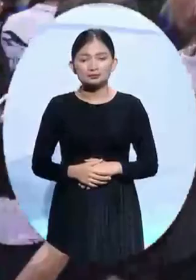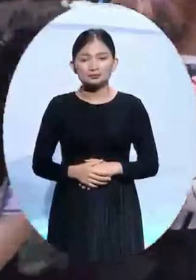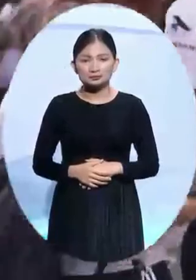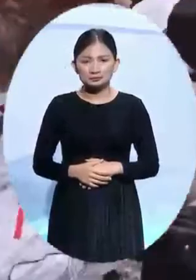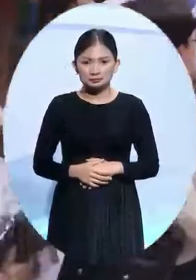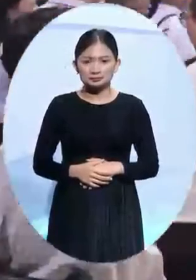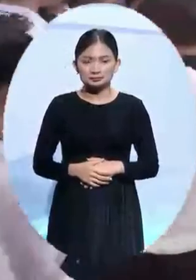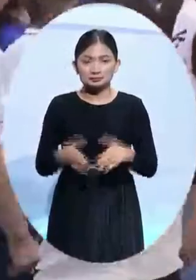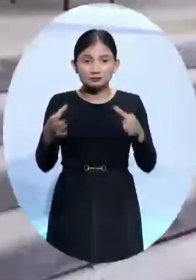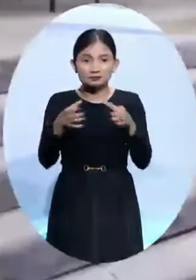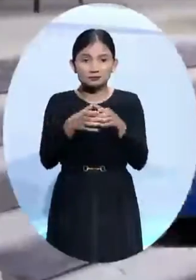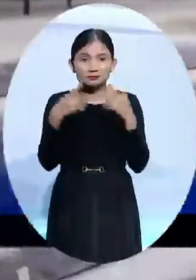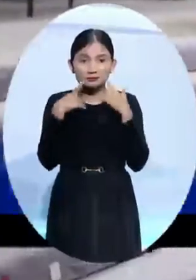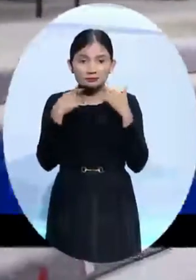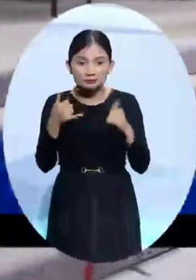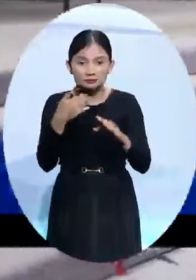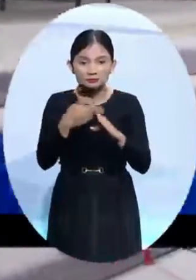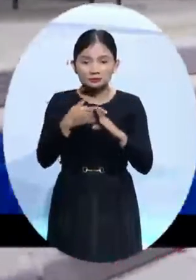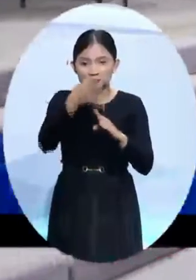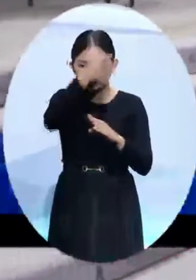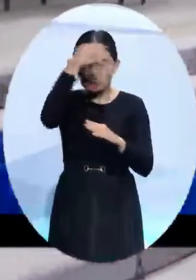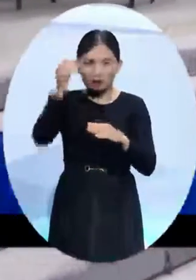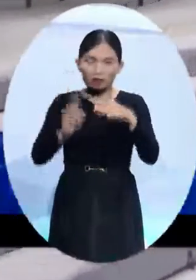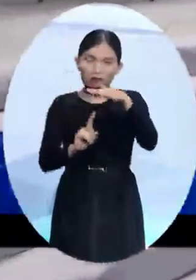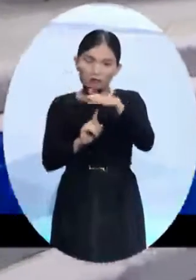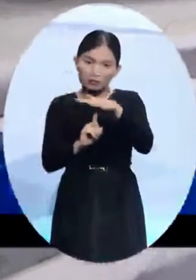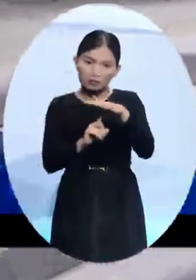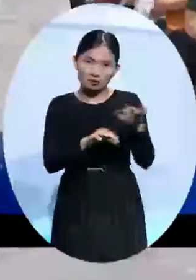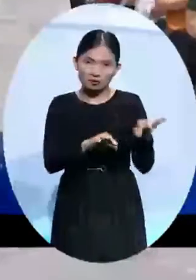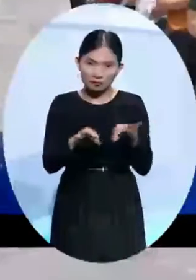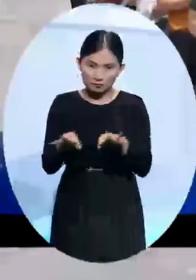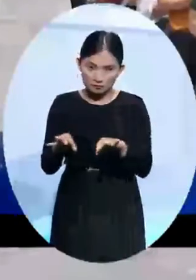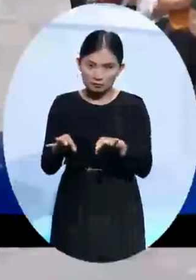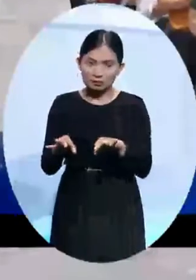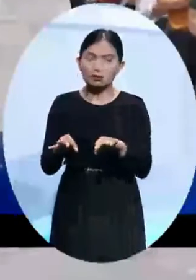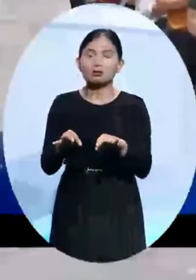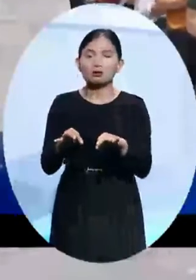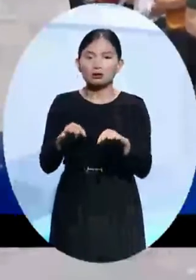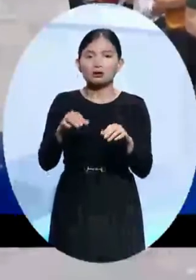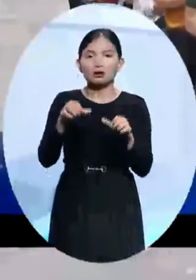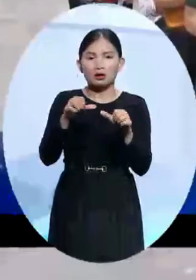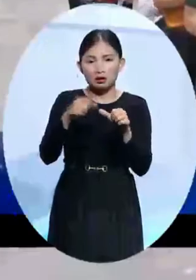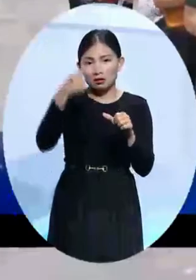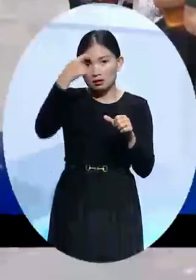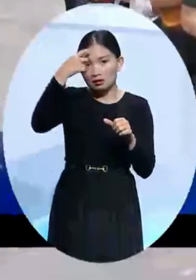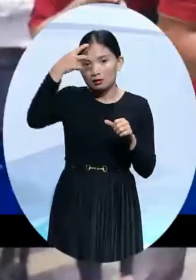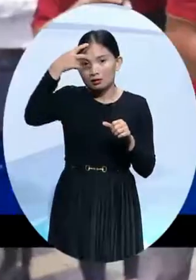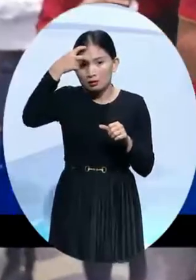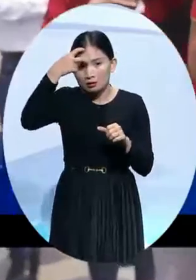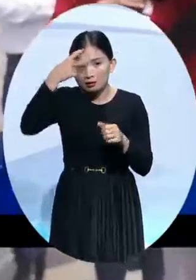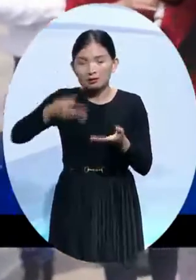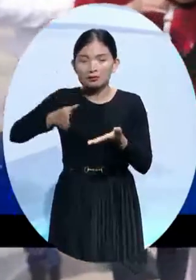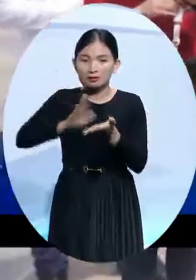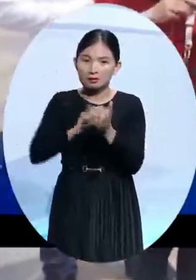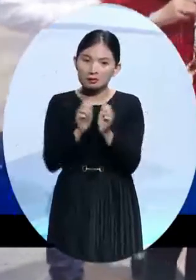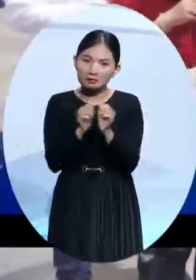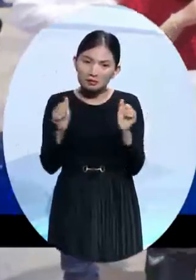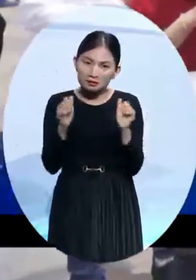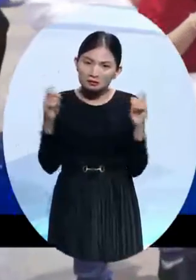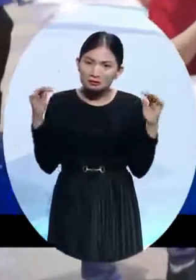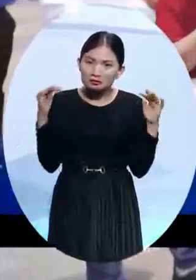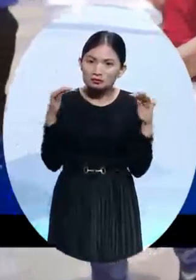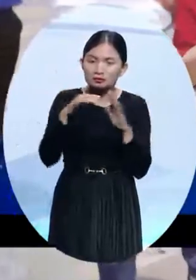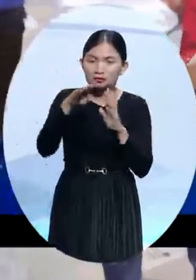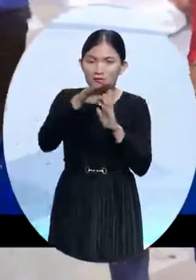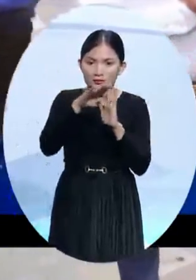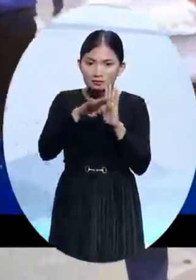Đoàn Thanh niên Trường Đại học Văn hóa Thành phố Hồ Chí Minh, Đoàn chi bộ xã Mỏ Công, huyện Tân Biên, tỉnh Tây Ninh và ban tổ chức chương trình Đẹp từng mm,